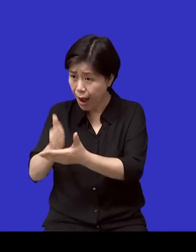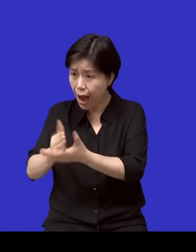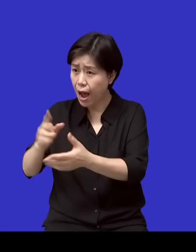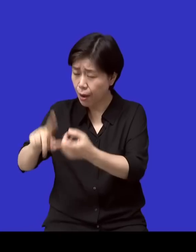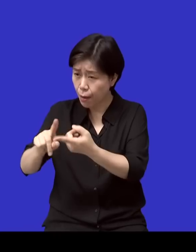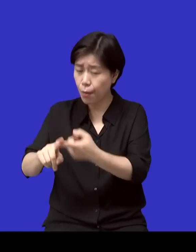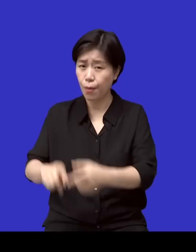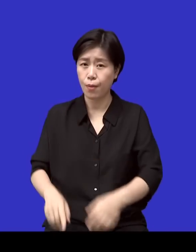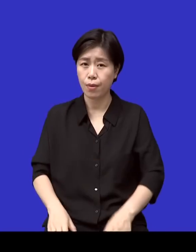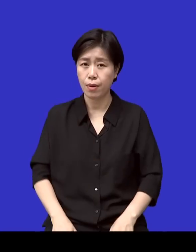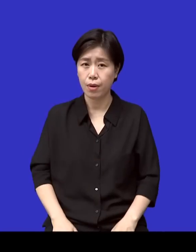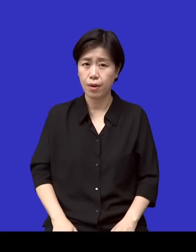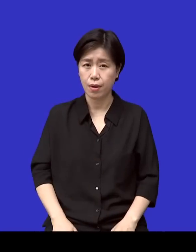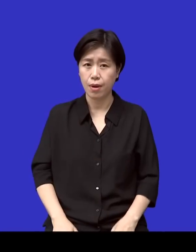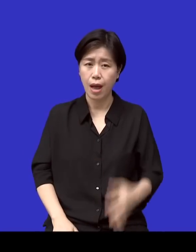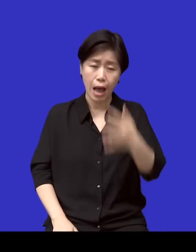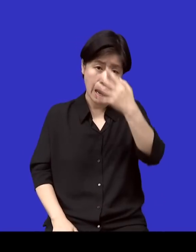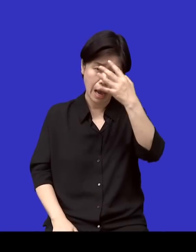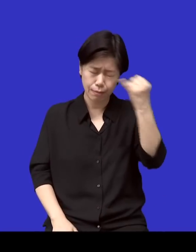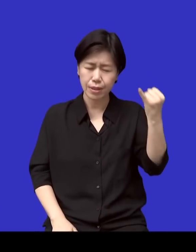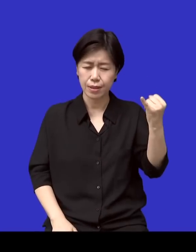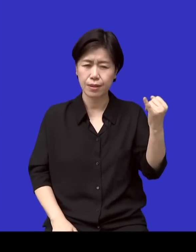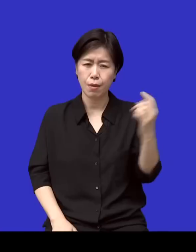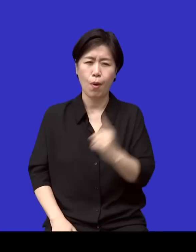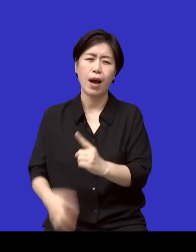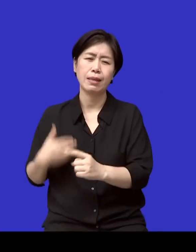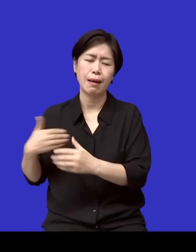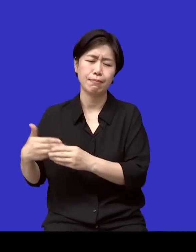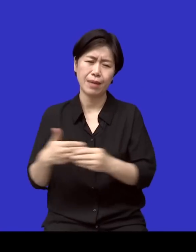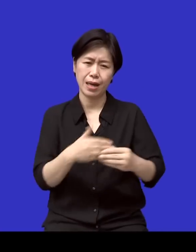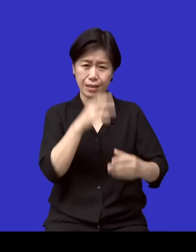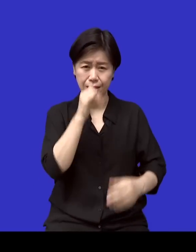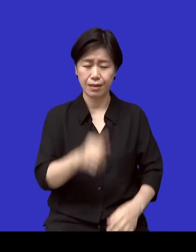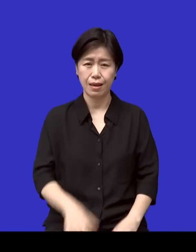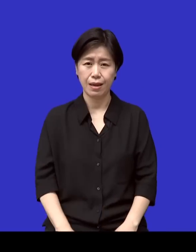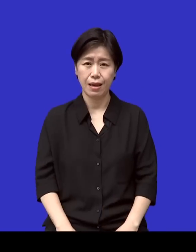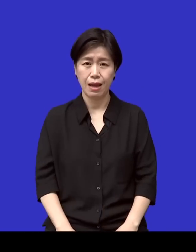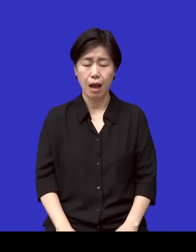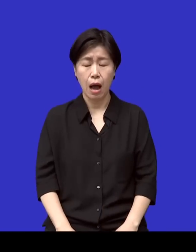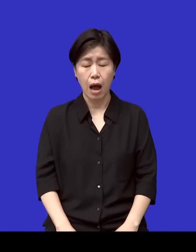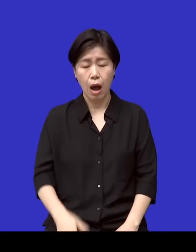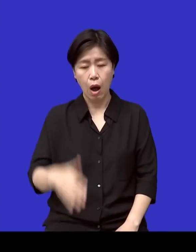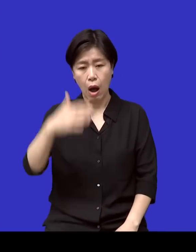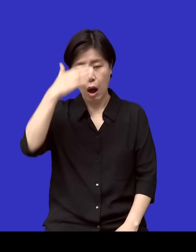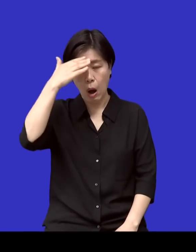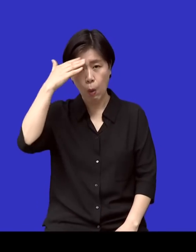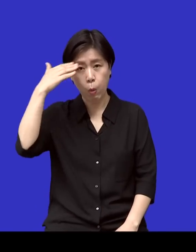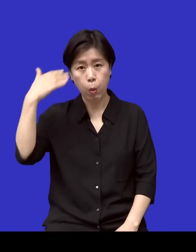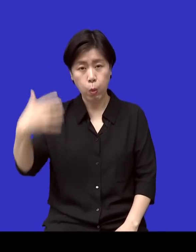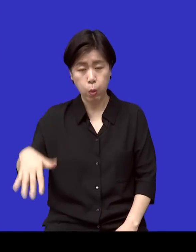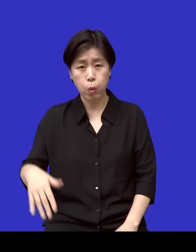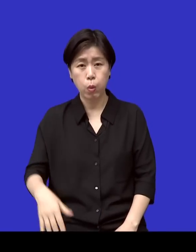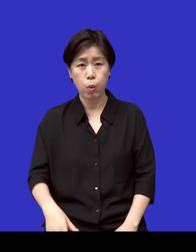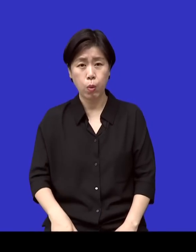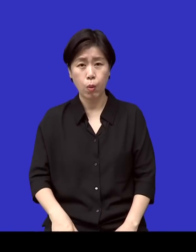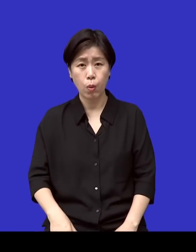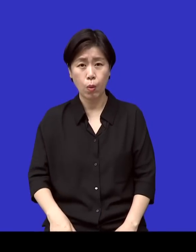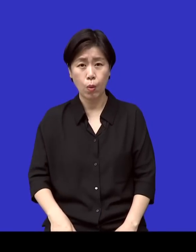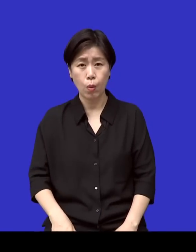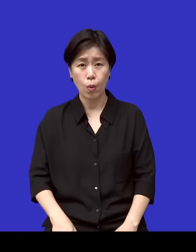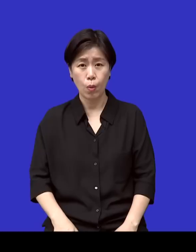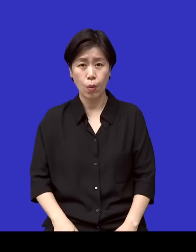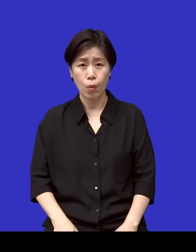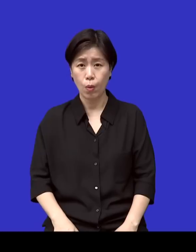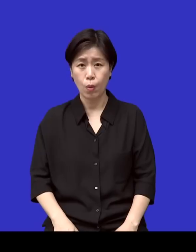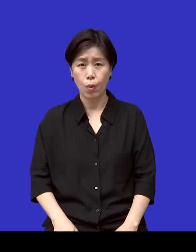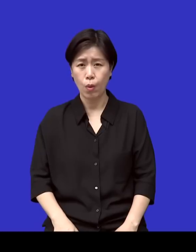갔죠. 혼 엄청 났어요. 얼마나 놀래요. 아, 아니, 6살이 혼자서 경기도에서 강원도를 간다는 게